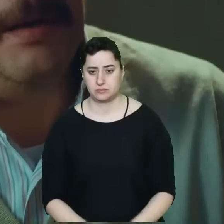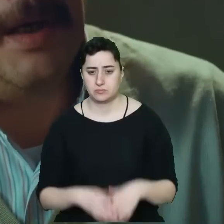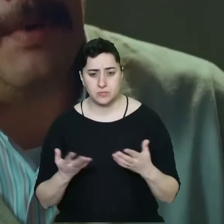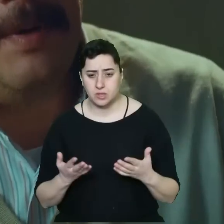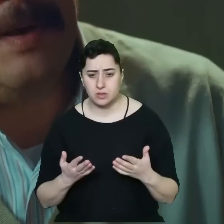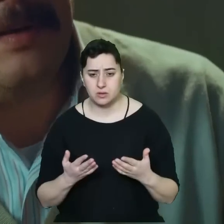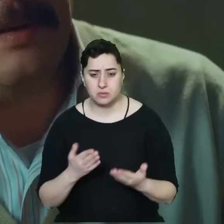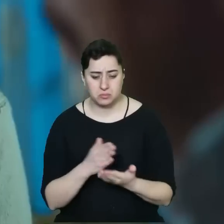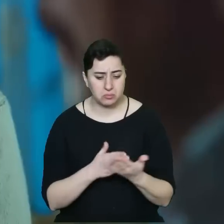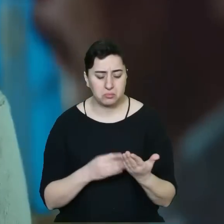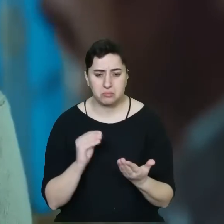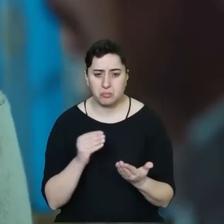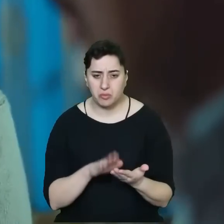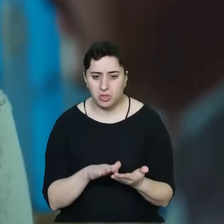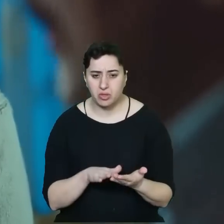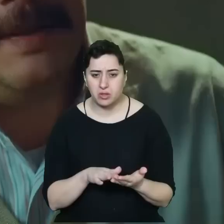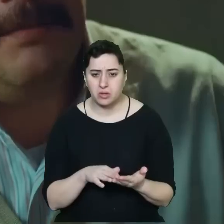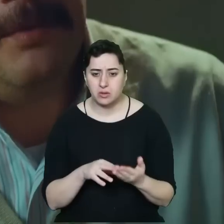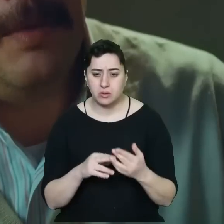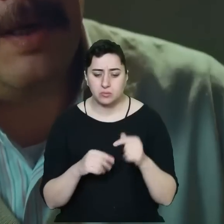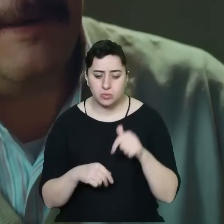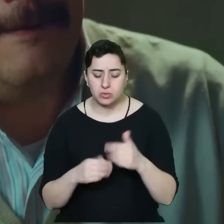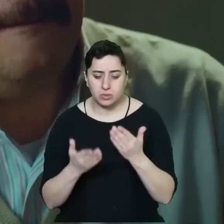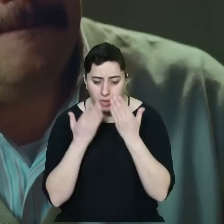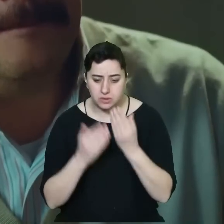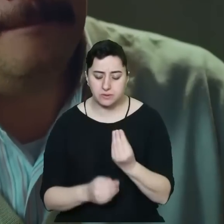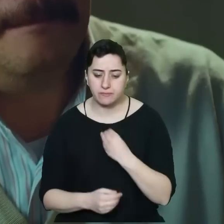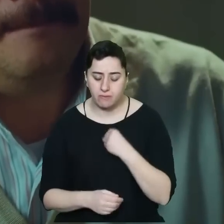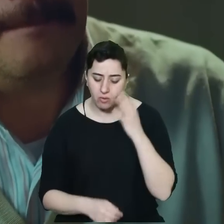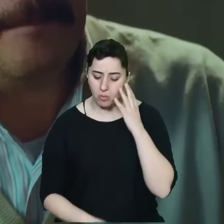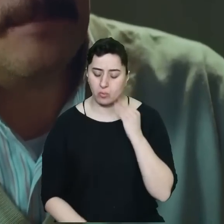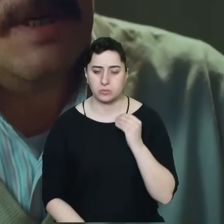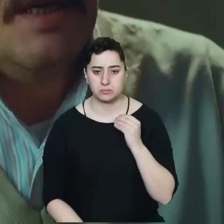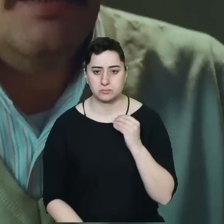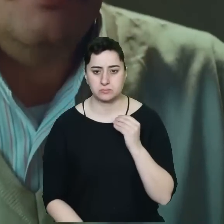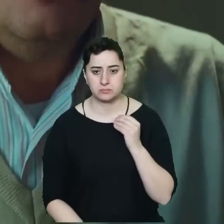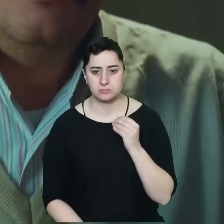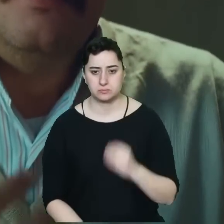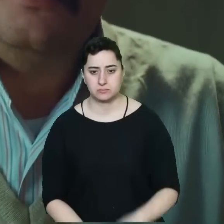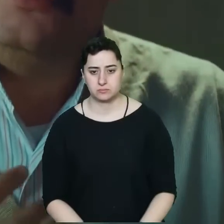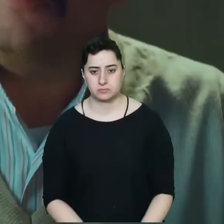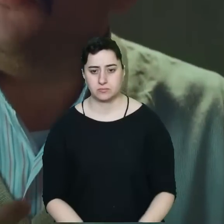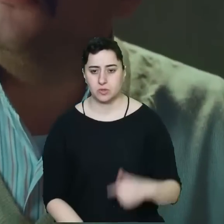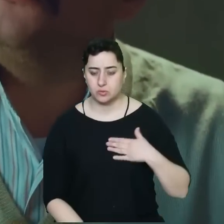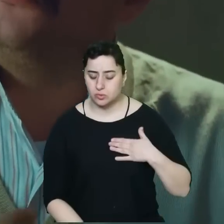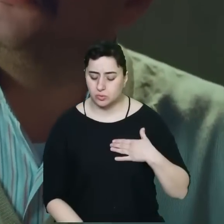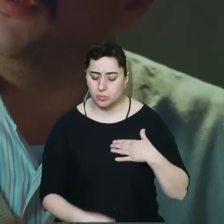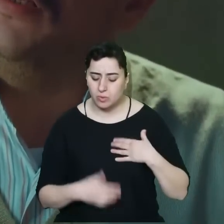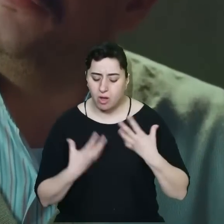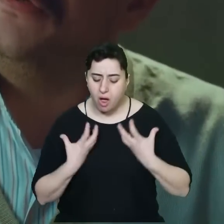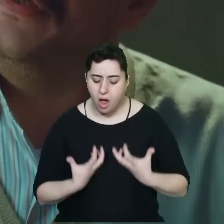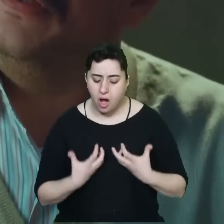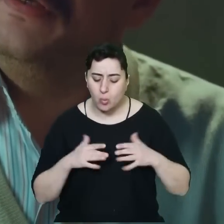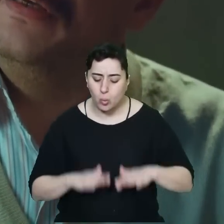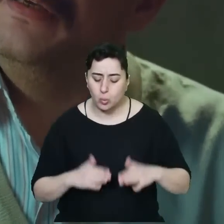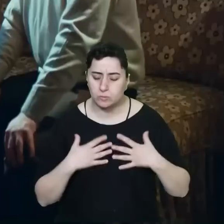El kadar bebe öyle dersler verdi ki bugün bana. Şu Şurama öküz oturdu